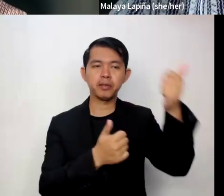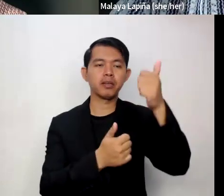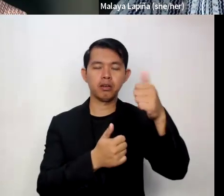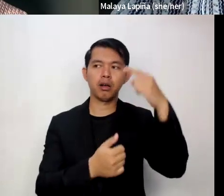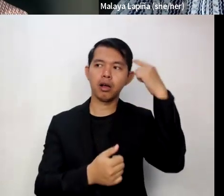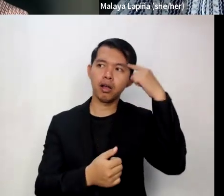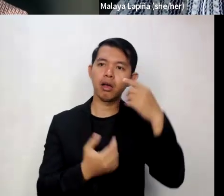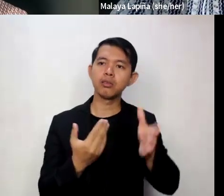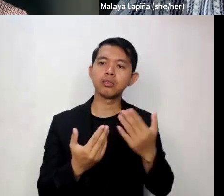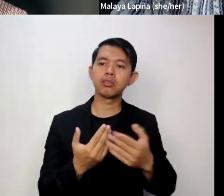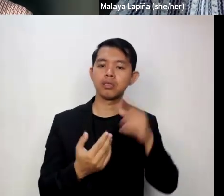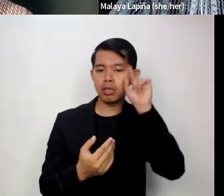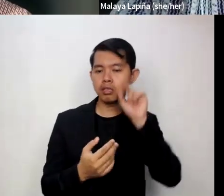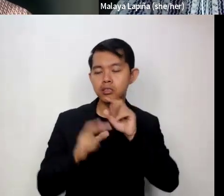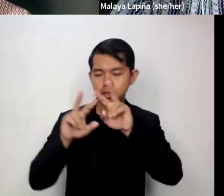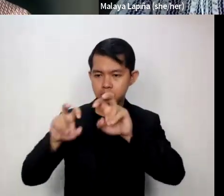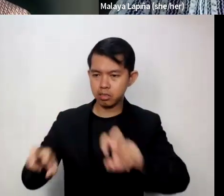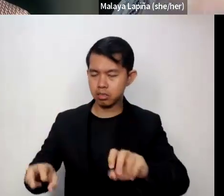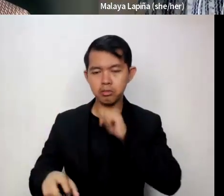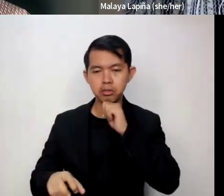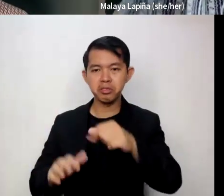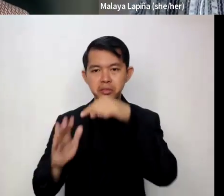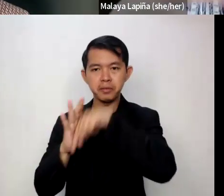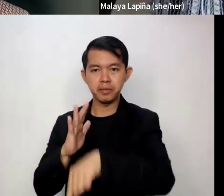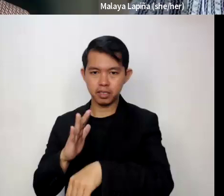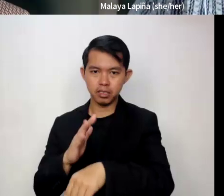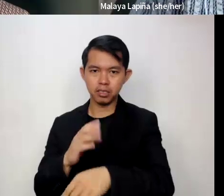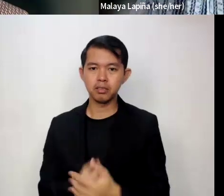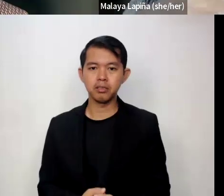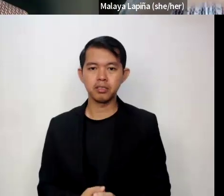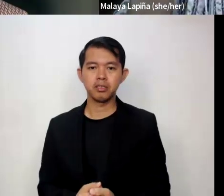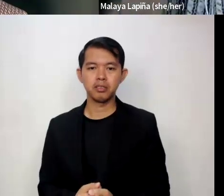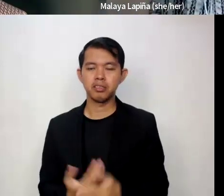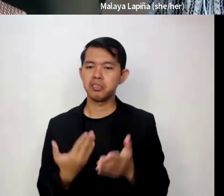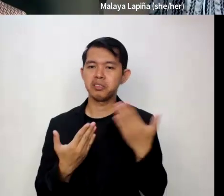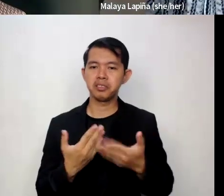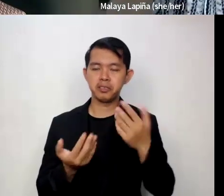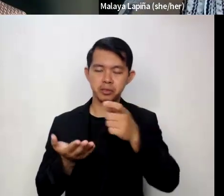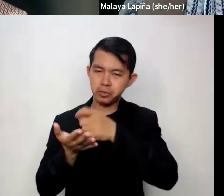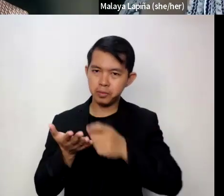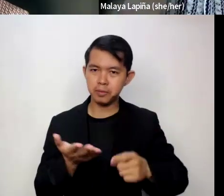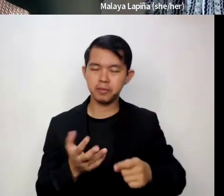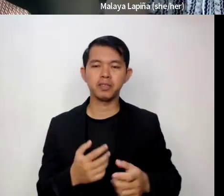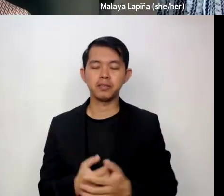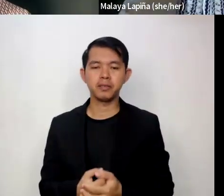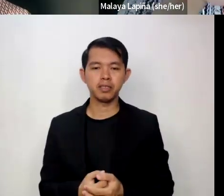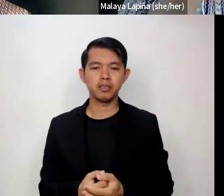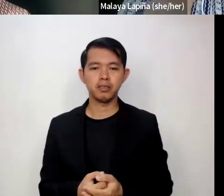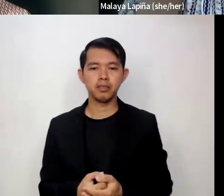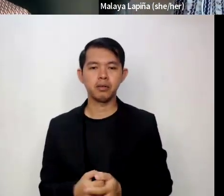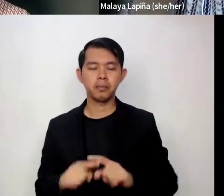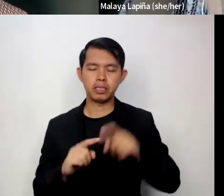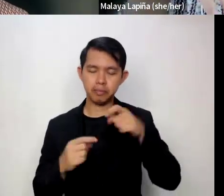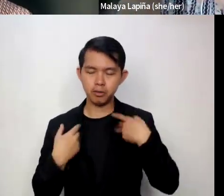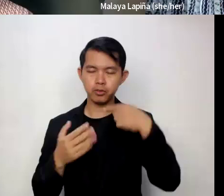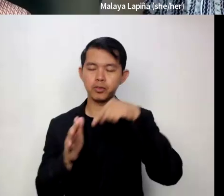gender research, hindi ganun ka-rigorous, nag-any-any, no, kung ano-ano yung mga sinusulat. May mga ganung kailangan munang bakahin.